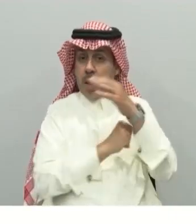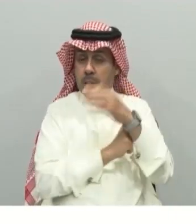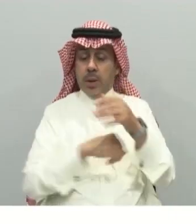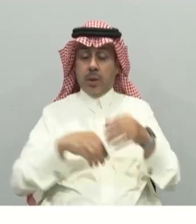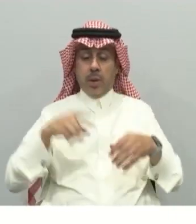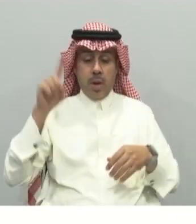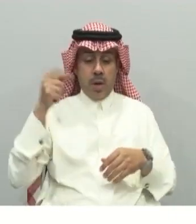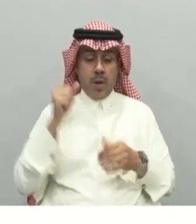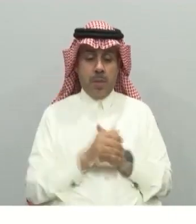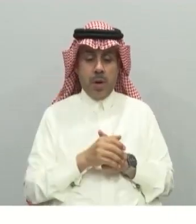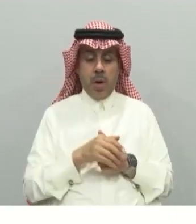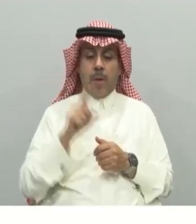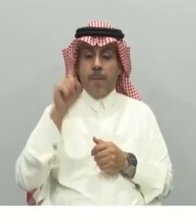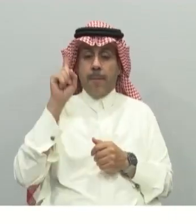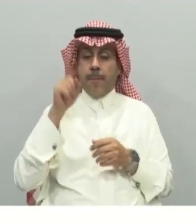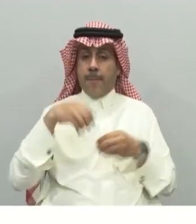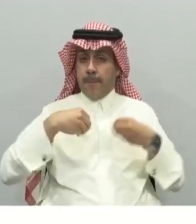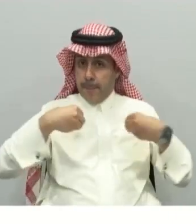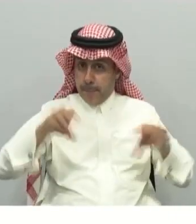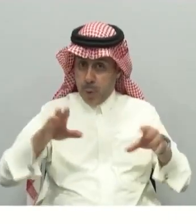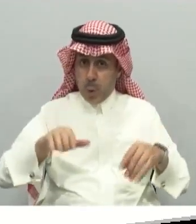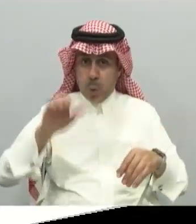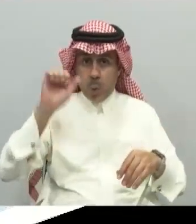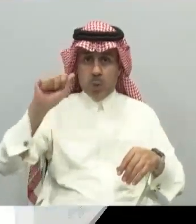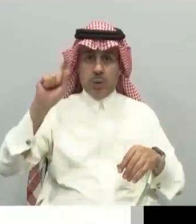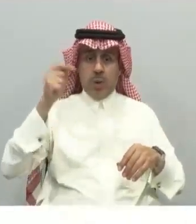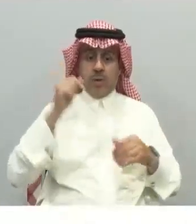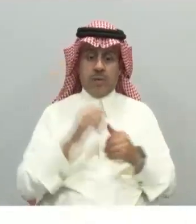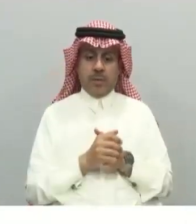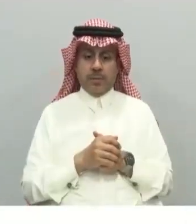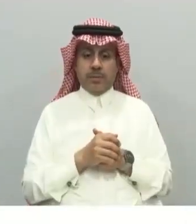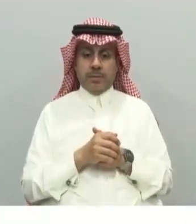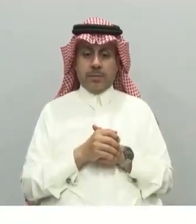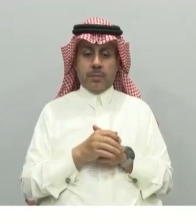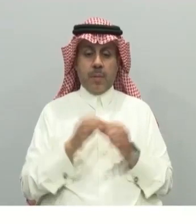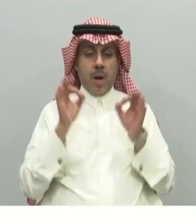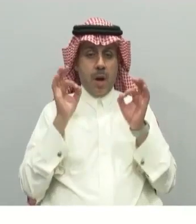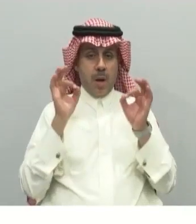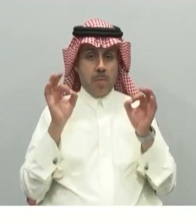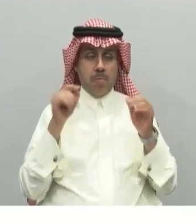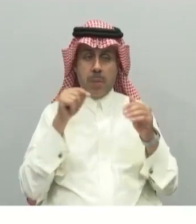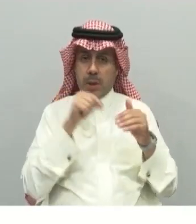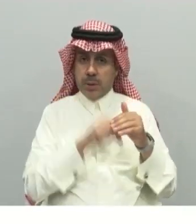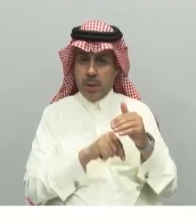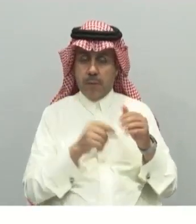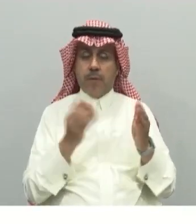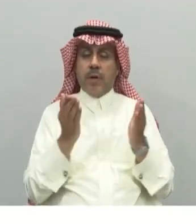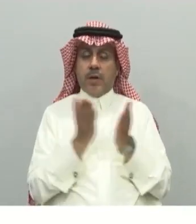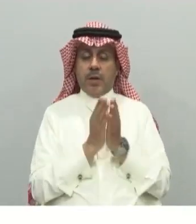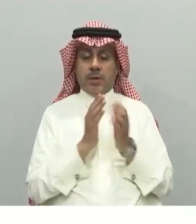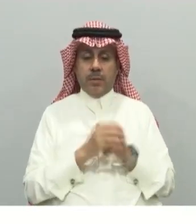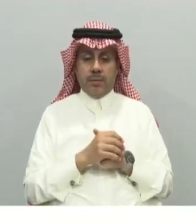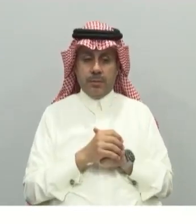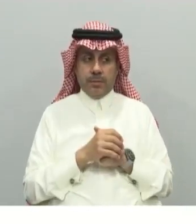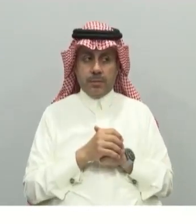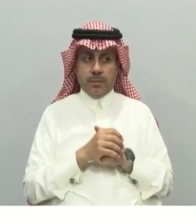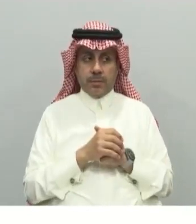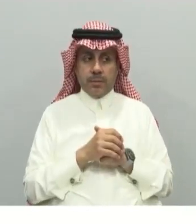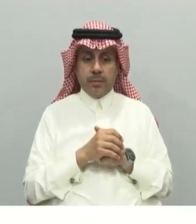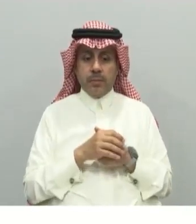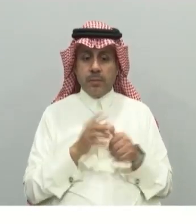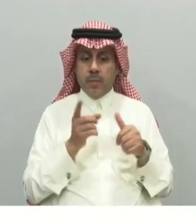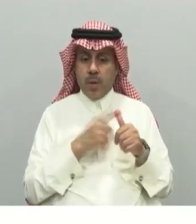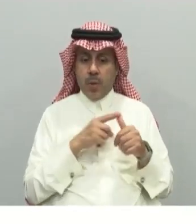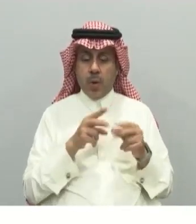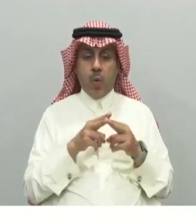هذه دروس هذه الوحده ناتي واياكم للوقوف على ابرز واهم الاهداف المرسومه لدرس اول